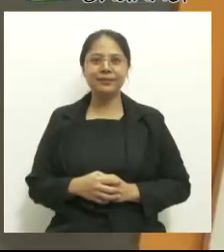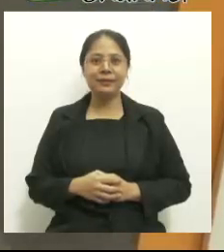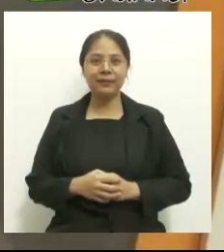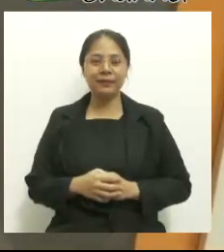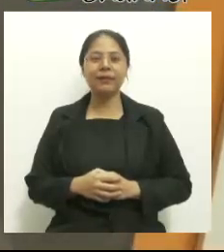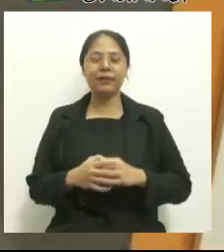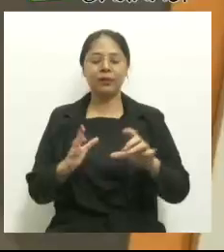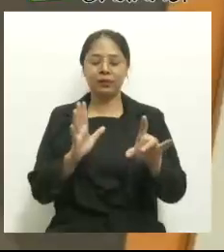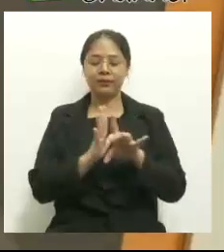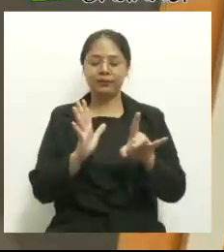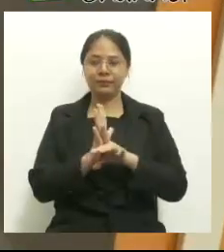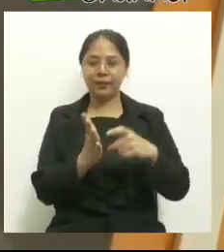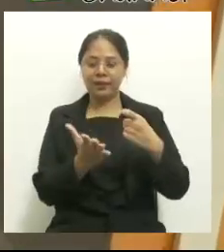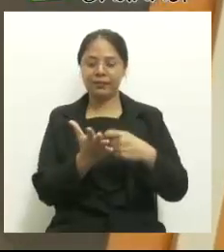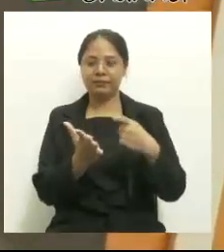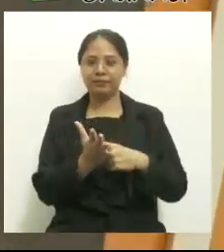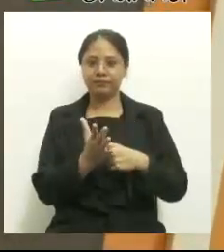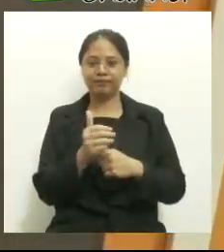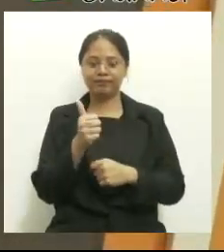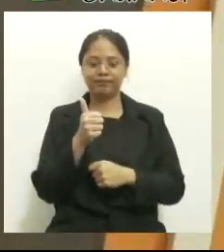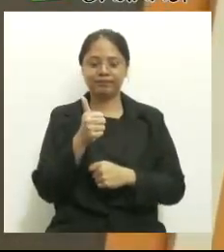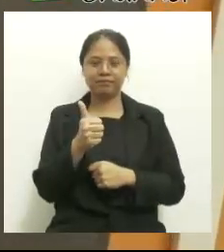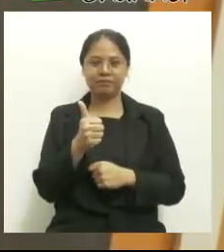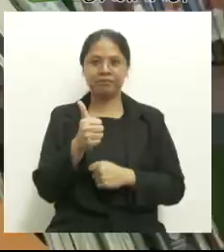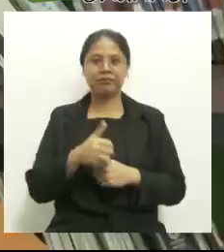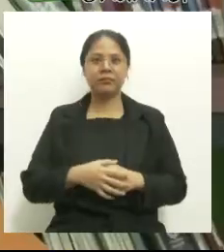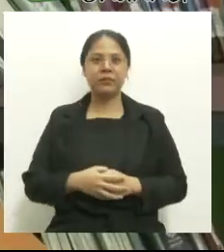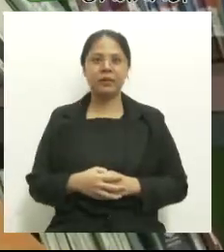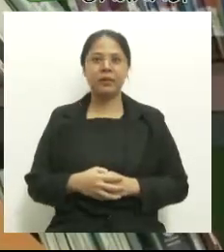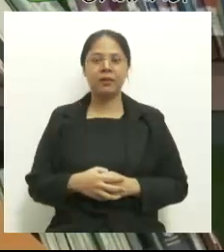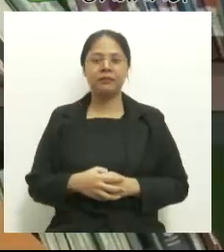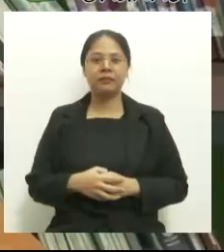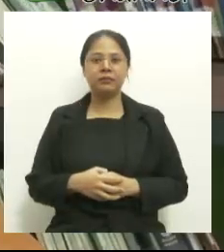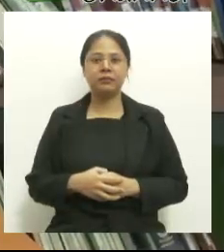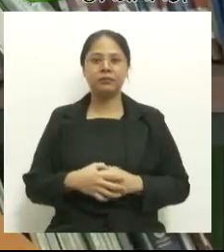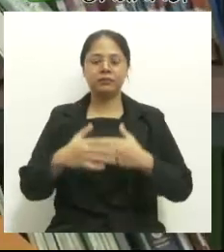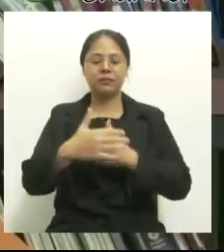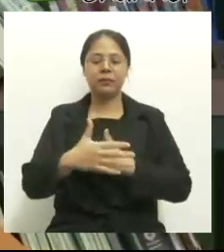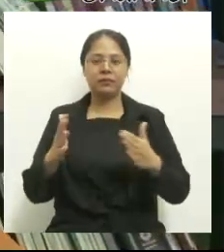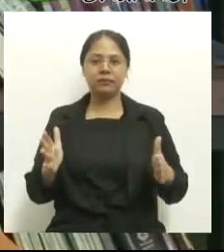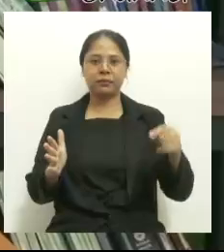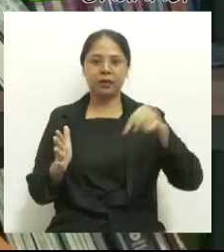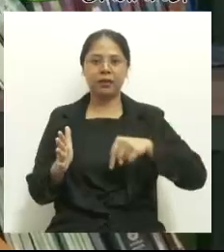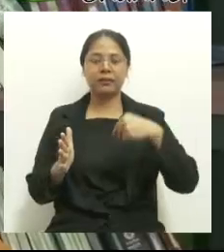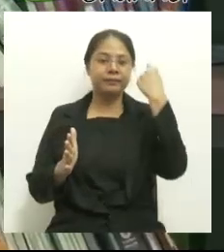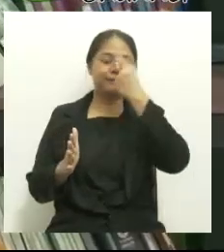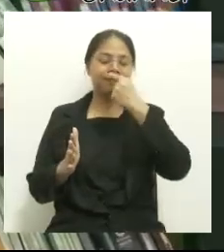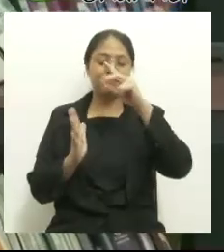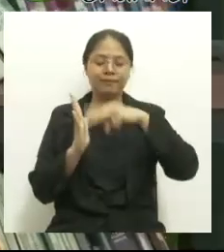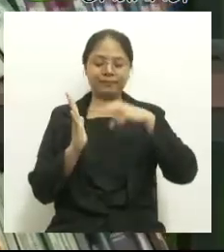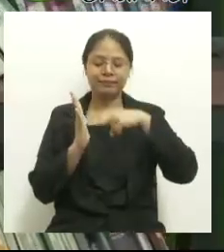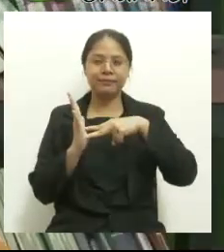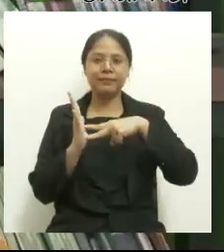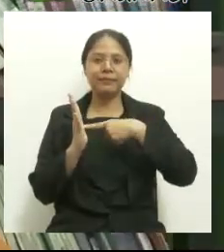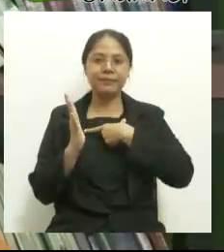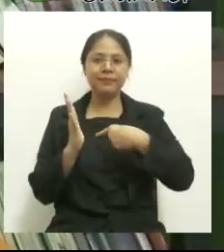พสถานศึกษาก็อย่างปัง Perfect สำหรับห้องนี้เอาใจนักอ่านห้องสมุดทุ่